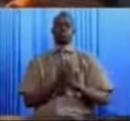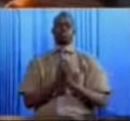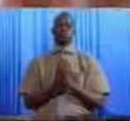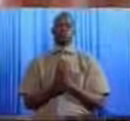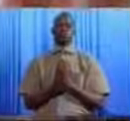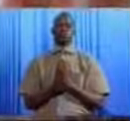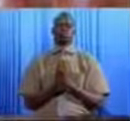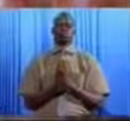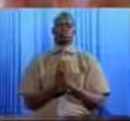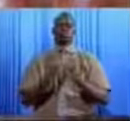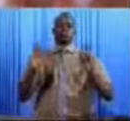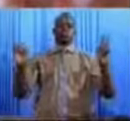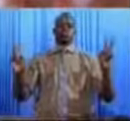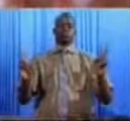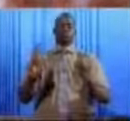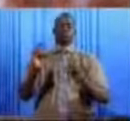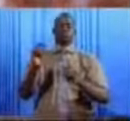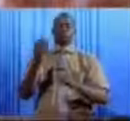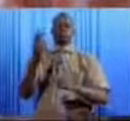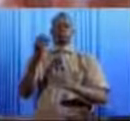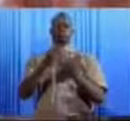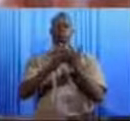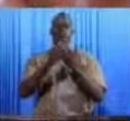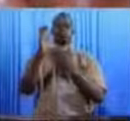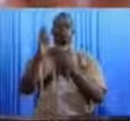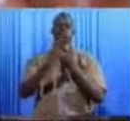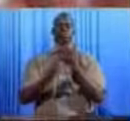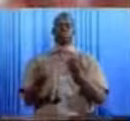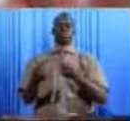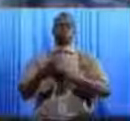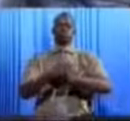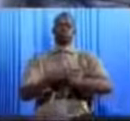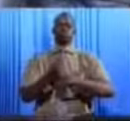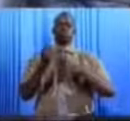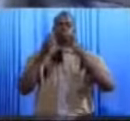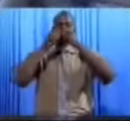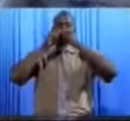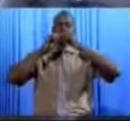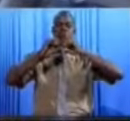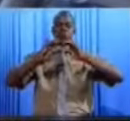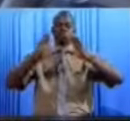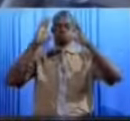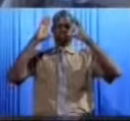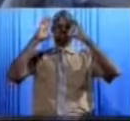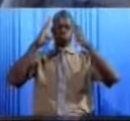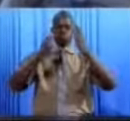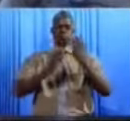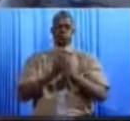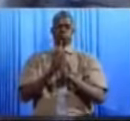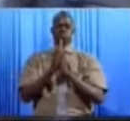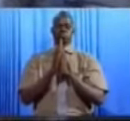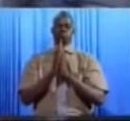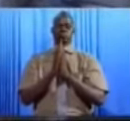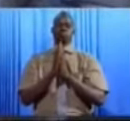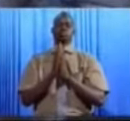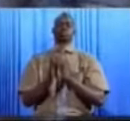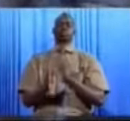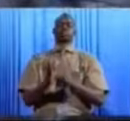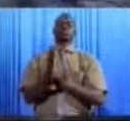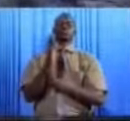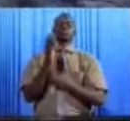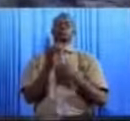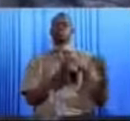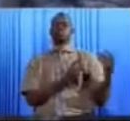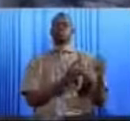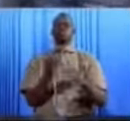/ vendredi 22 février 2013 était jour béni pour les fidèles qui ont loué et adorer dieu durant des heures